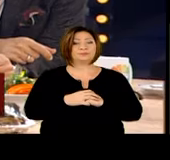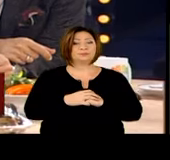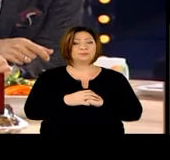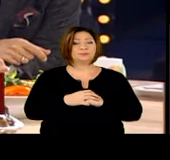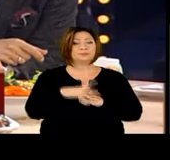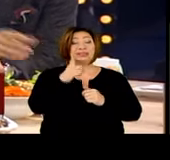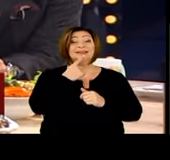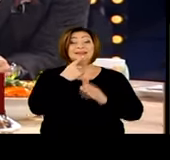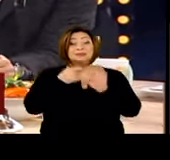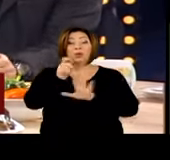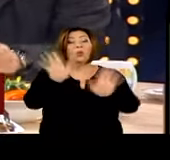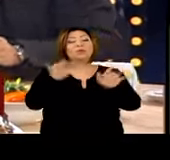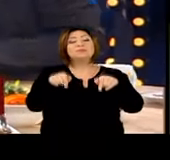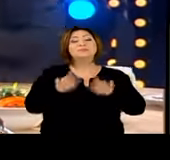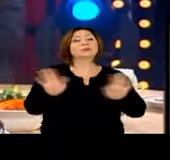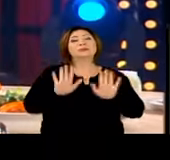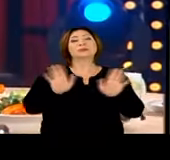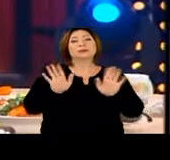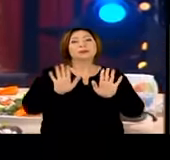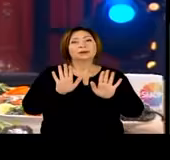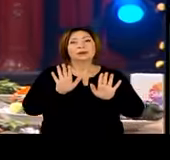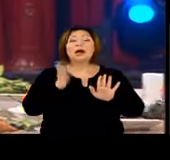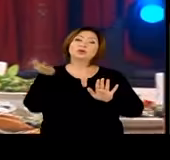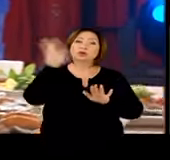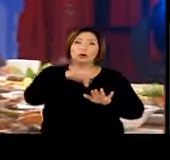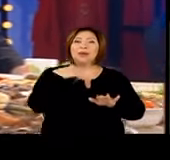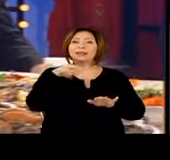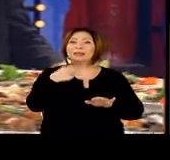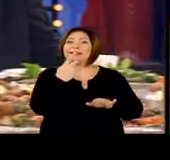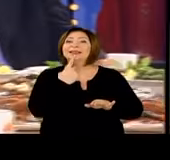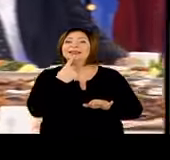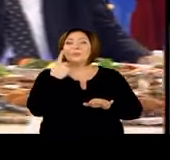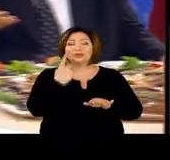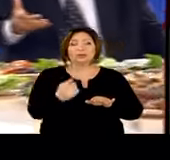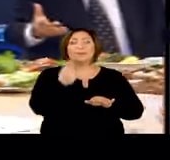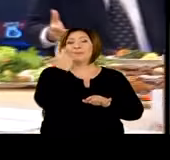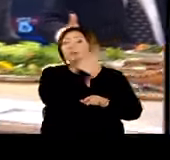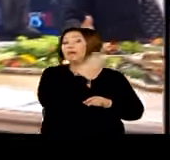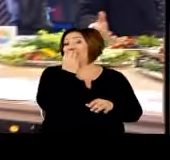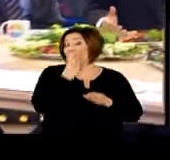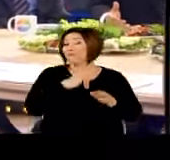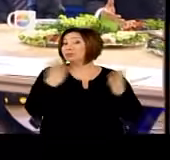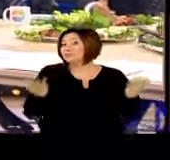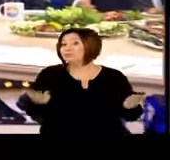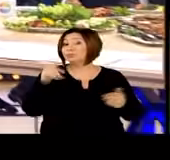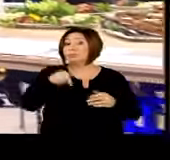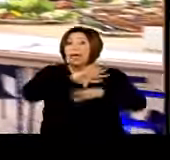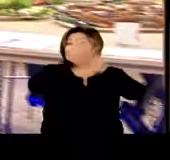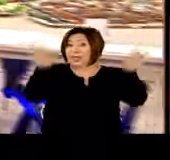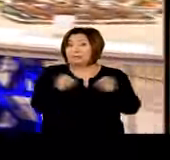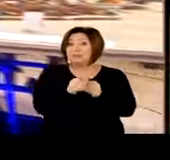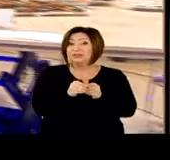Size bir tattırayım ben. Yok şimdi tatmayayım. Öyle şimdi mi? Tatmayayım. Ama sonra zaten... Birkaç tane yemek var tabii. Burada bütün